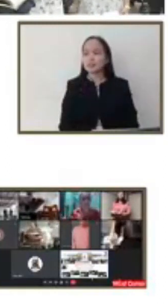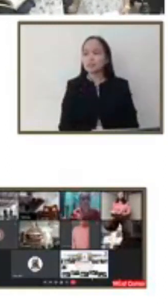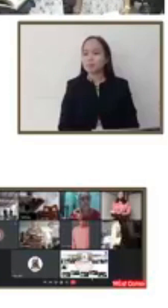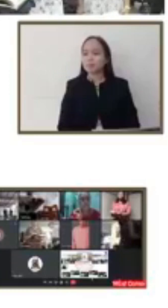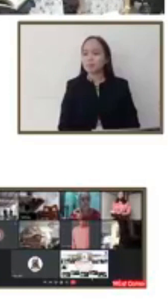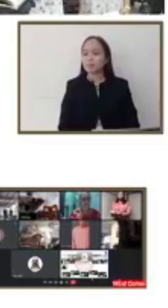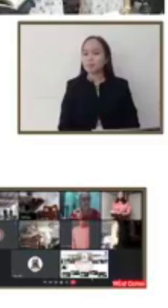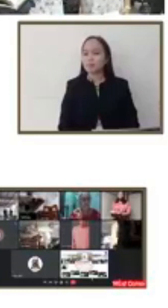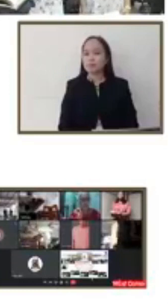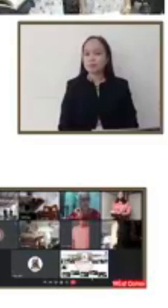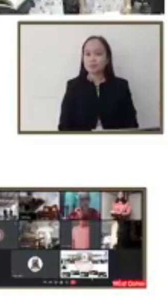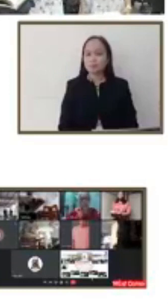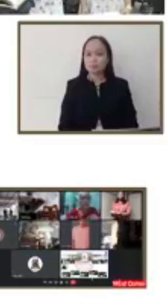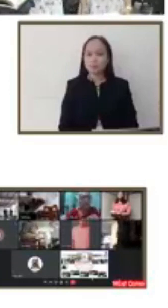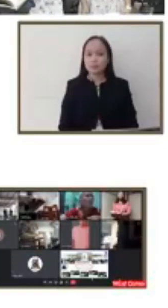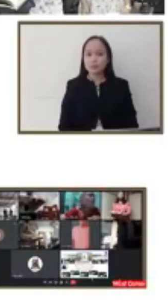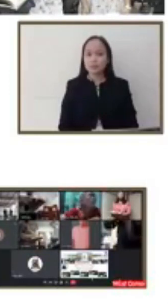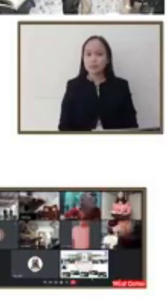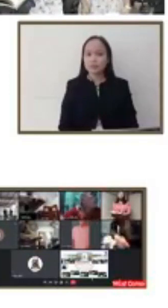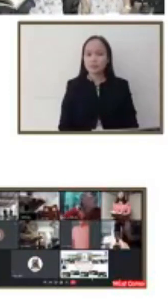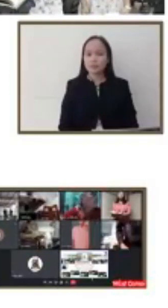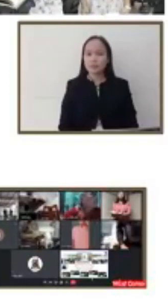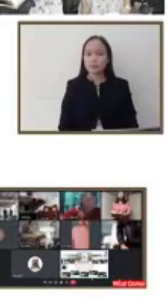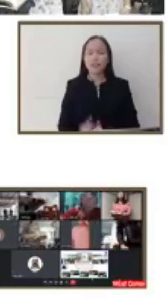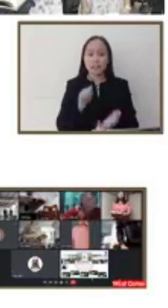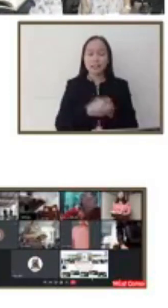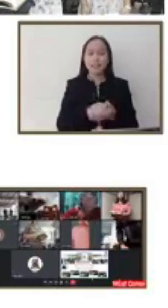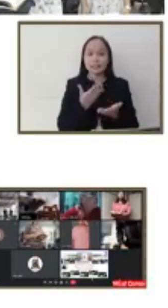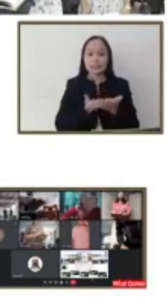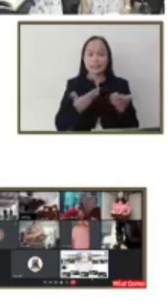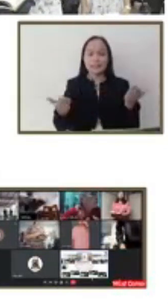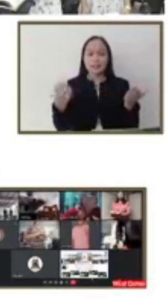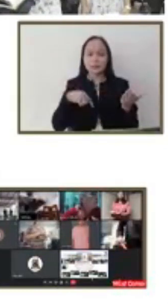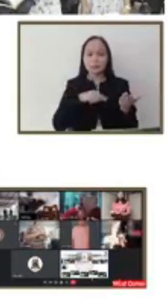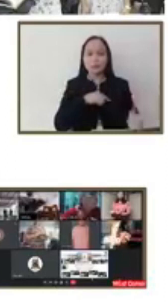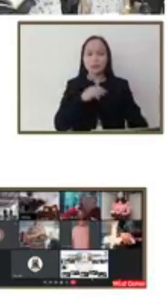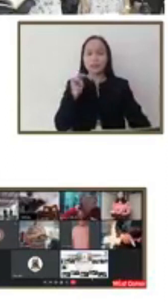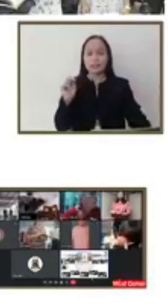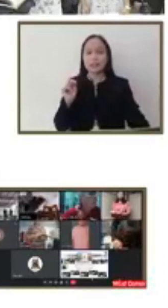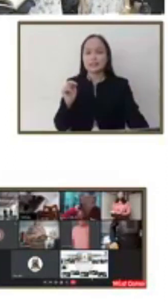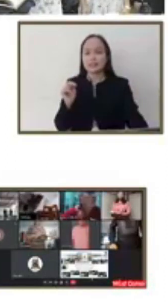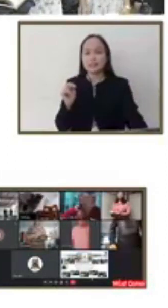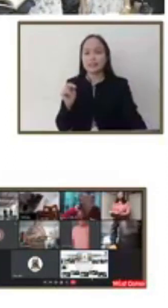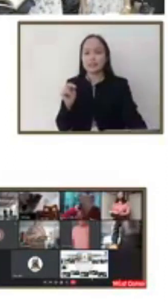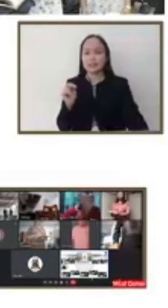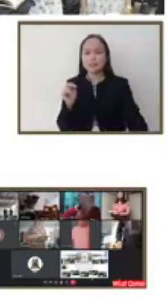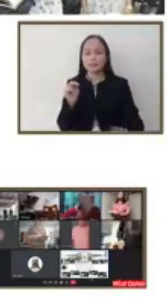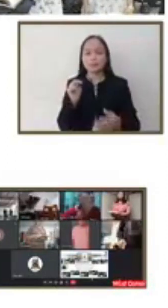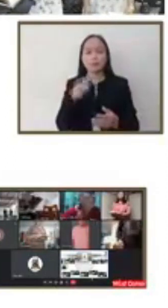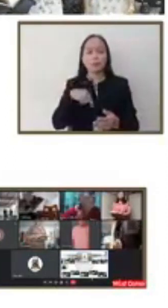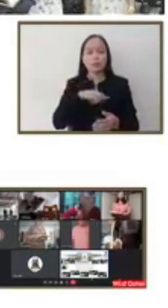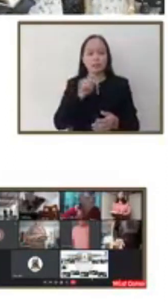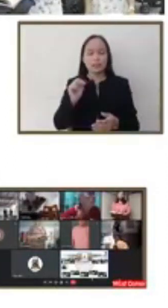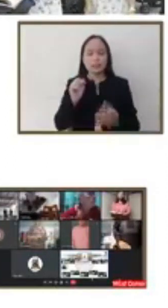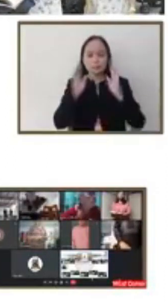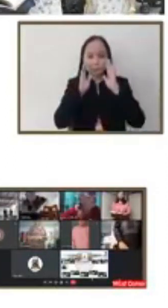See? So it's very important, di ba? Mga bagay na dapat bigyan po natin ng halaga, mga kapatid. All